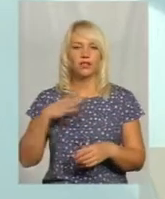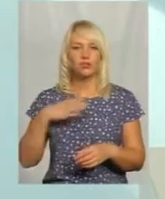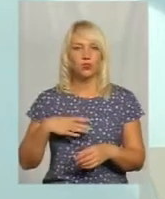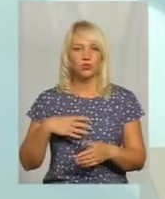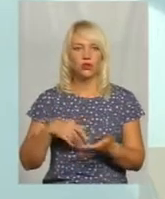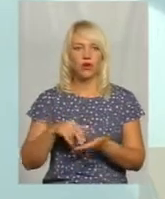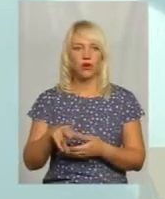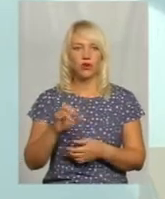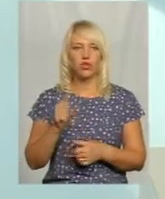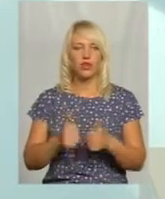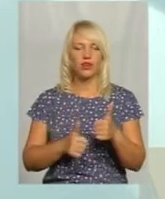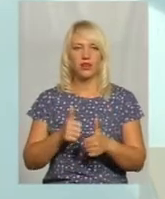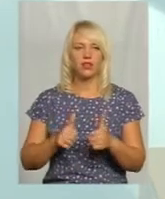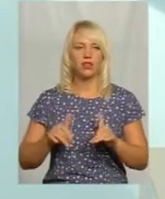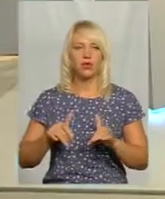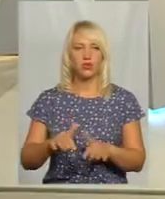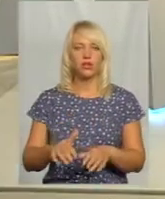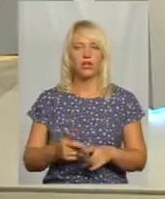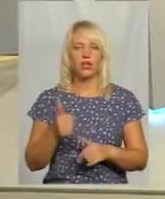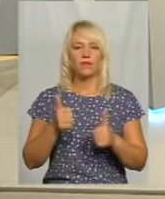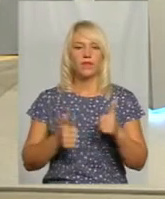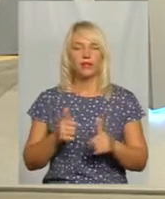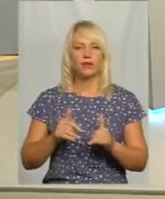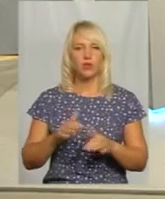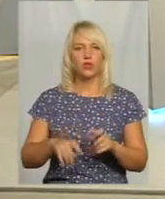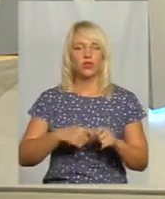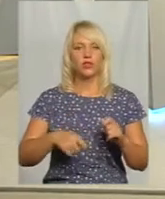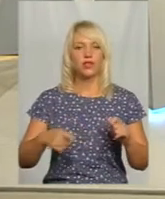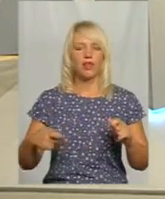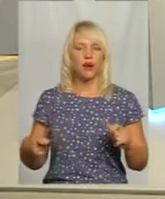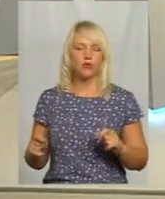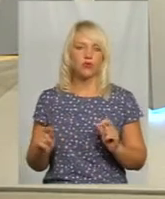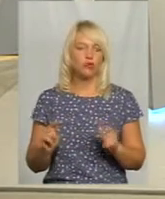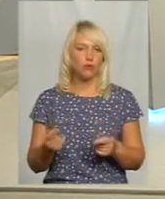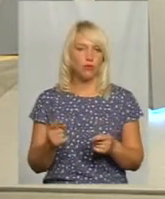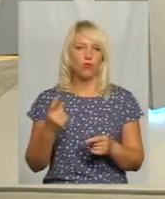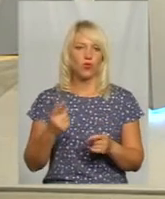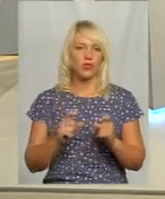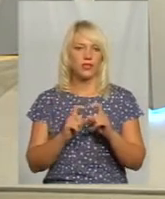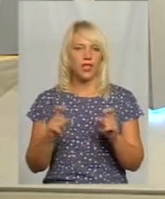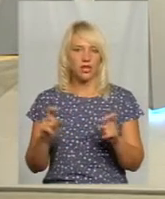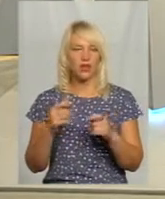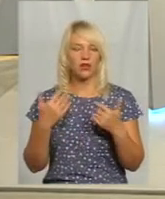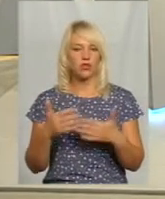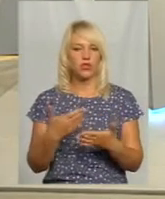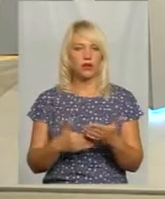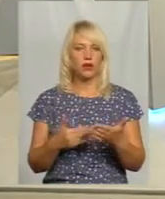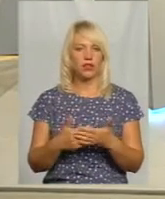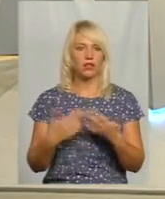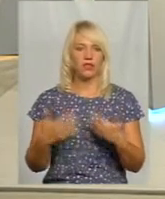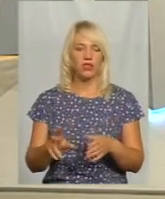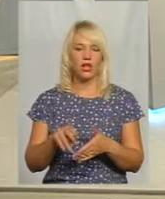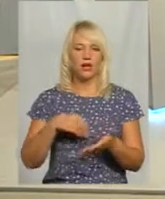змушені виходити на тендерні процедури. Тендерні процедури, як правило, затягуються. Тому в одних закладах вже, наприклад, придбані